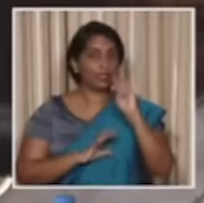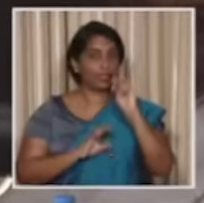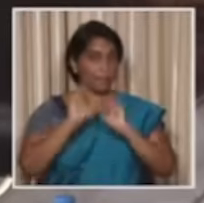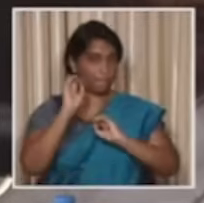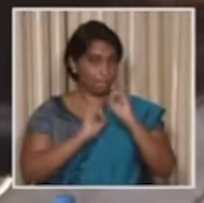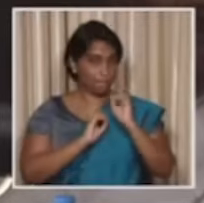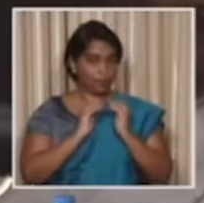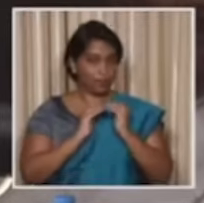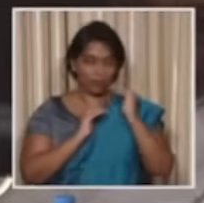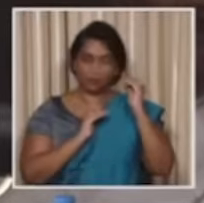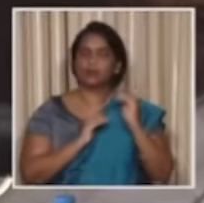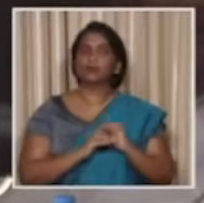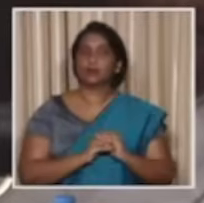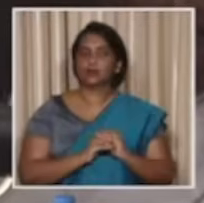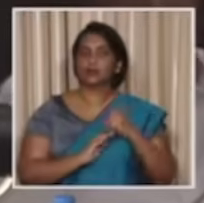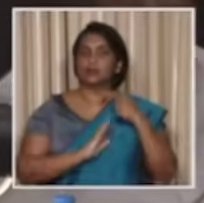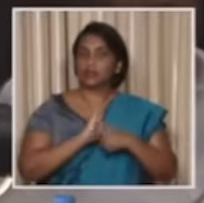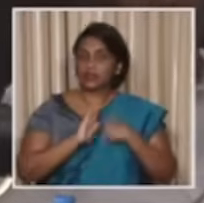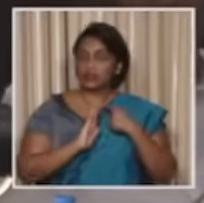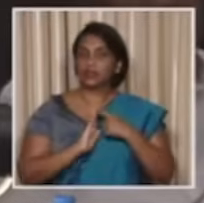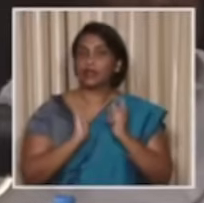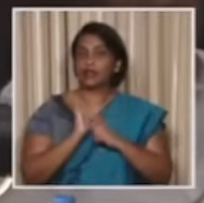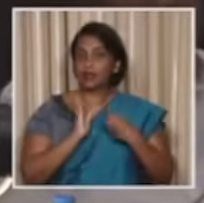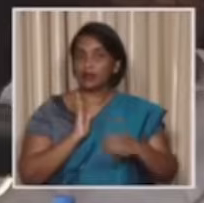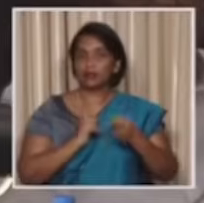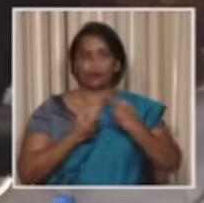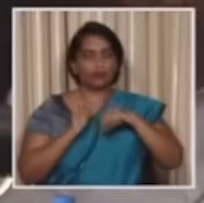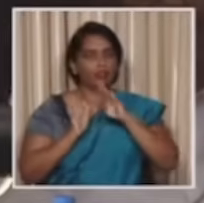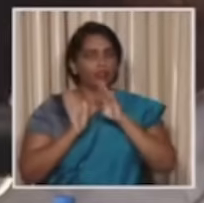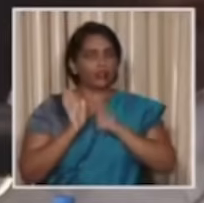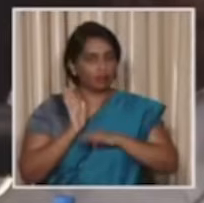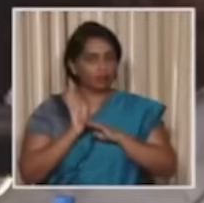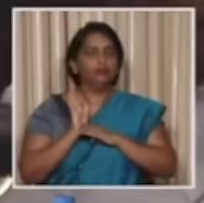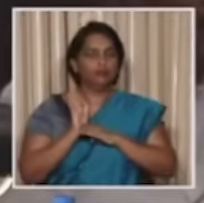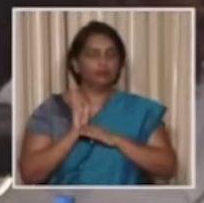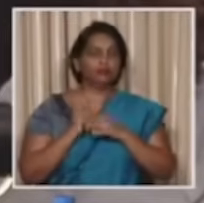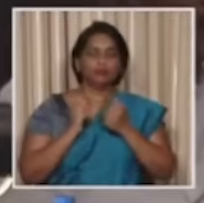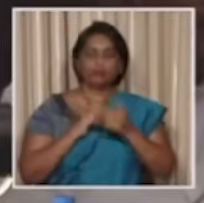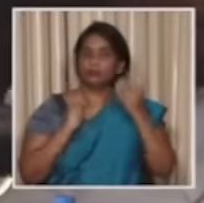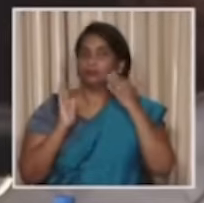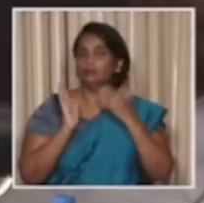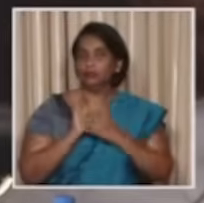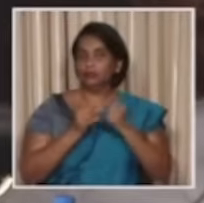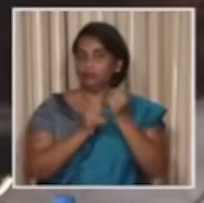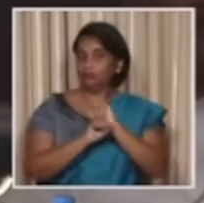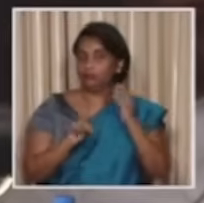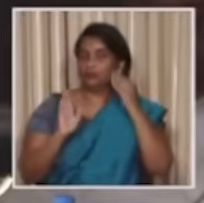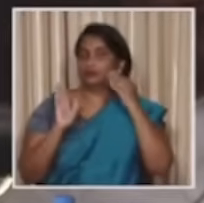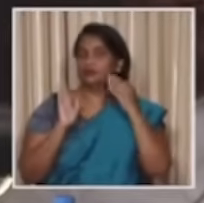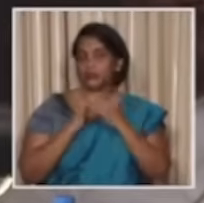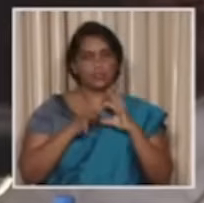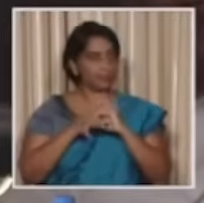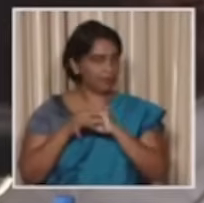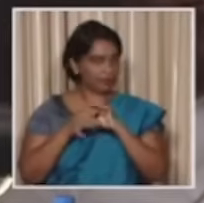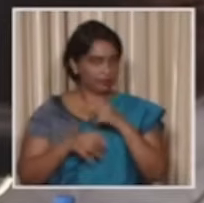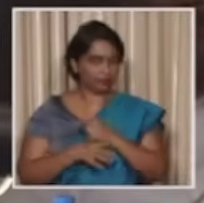කරනකොට දේශීය ණය ප්‍රතිසංස්කරණය නැත්නම් ප්‍රශස්තීකරණයට මේක ඍජුවම සම්බන්ධ